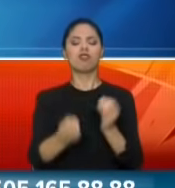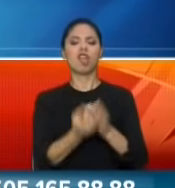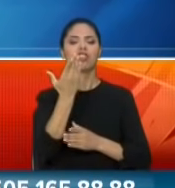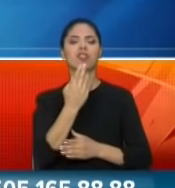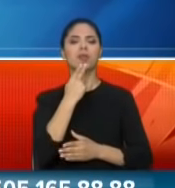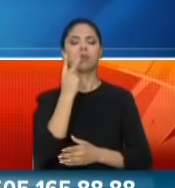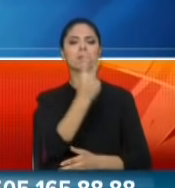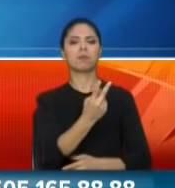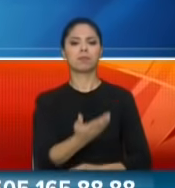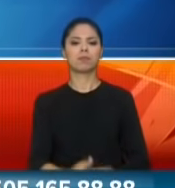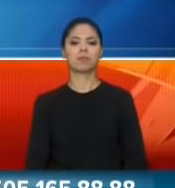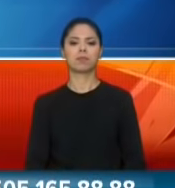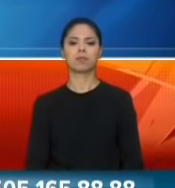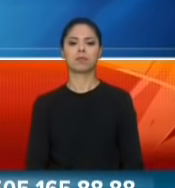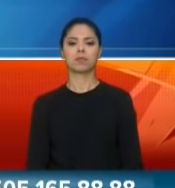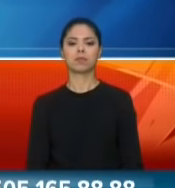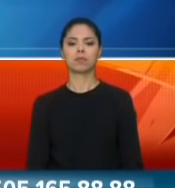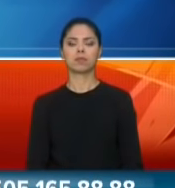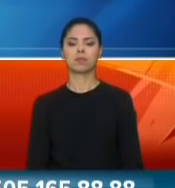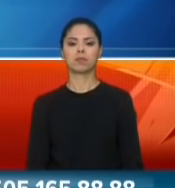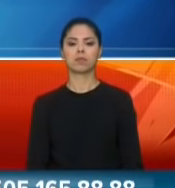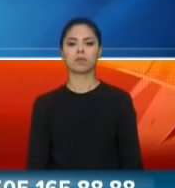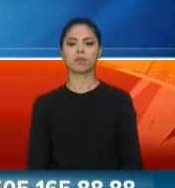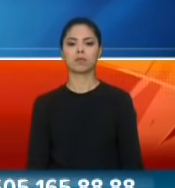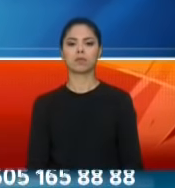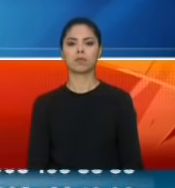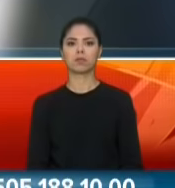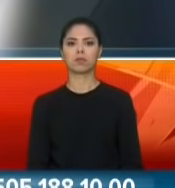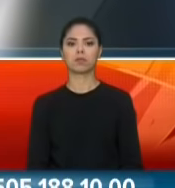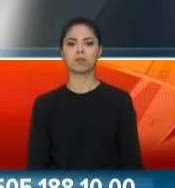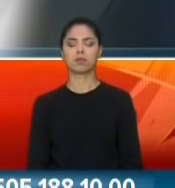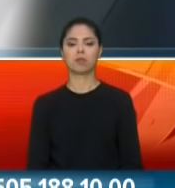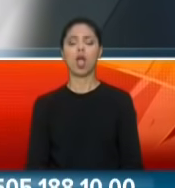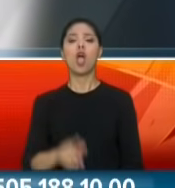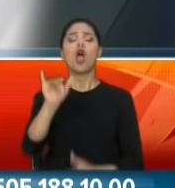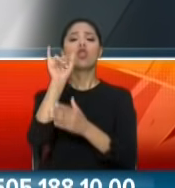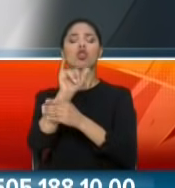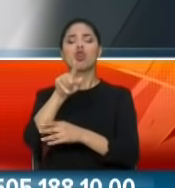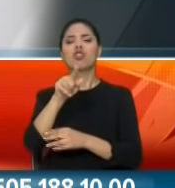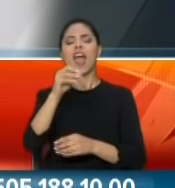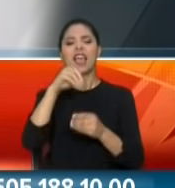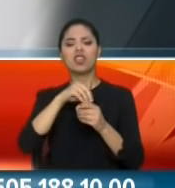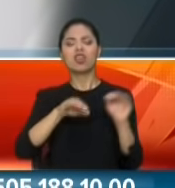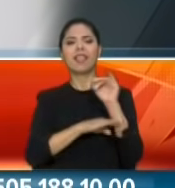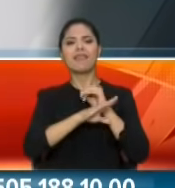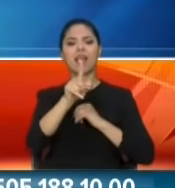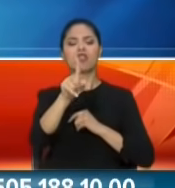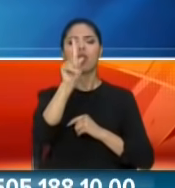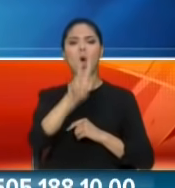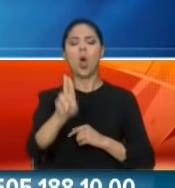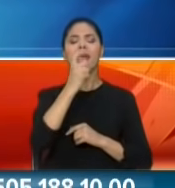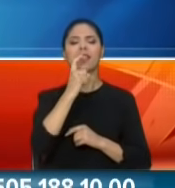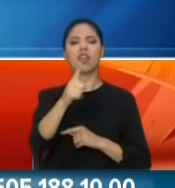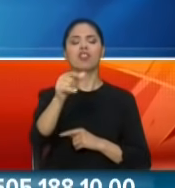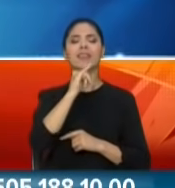Ben ailemin beni aradığının farkındayım. Ama ben onlara gitmek istemiyorum. Düzce'nin Gölyaka ilçesinde yaşayan 17 yaşındaki